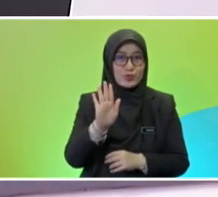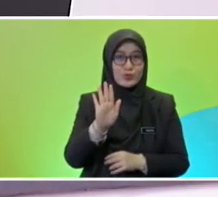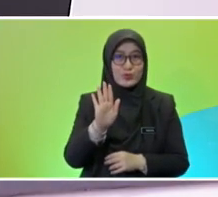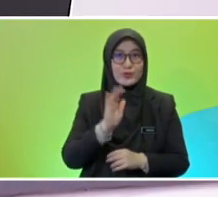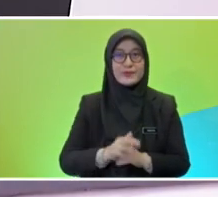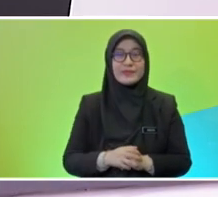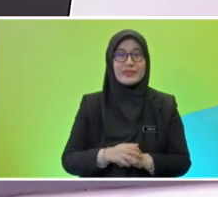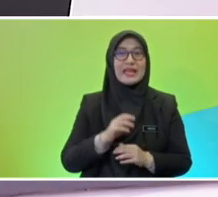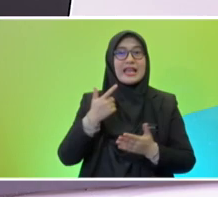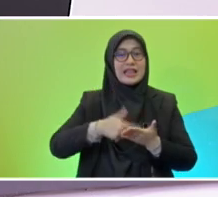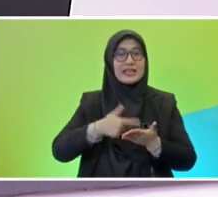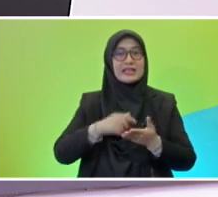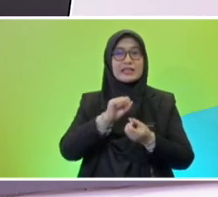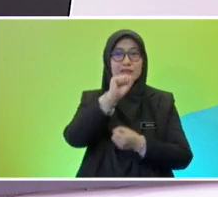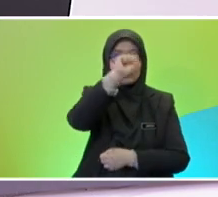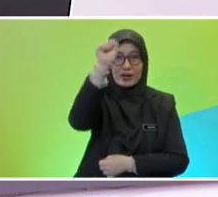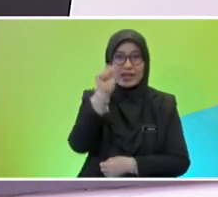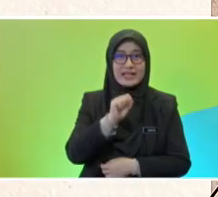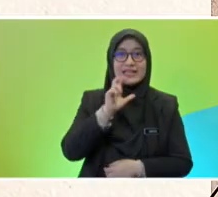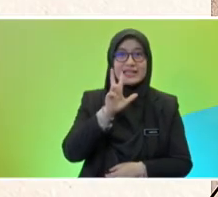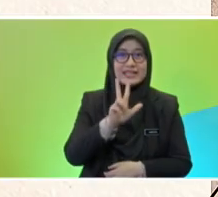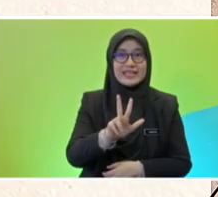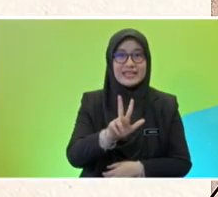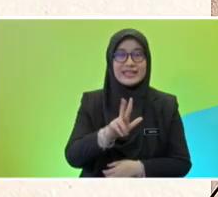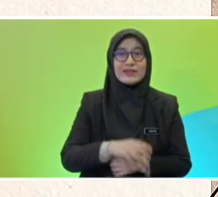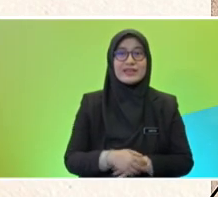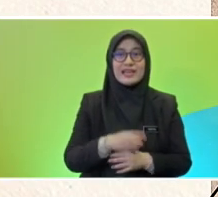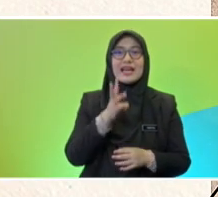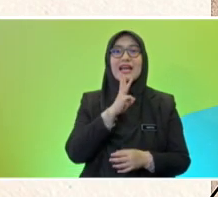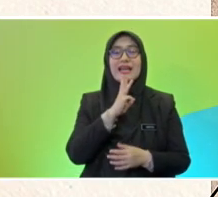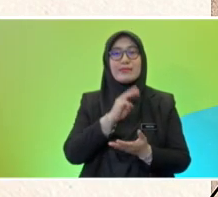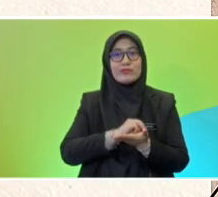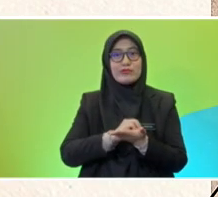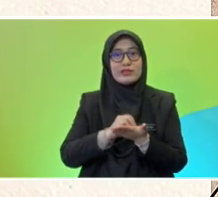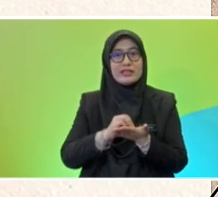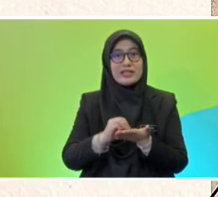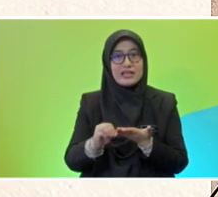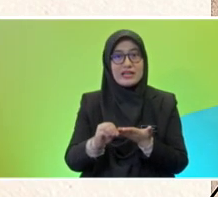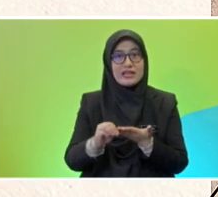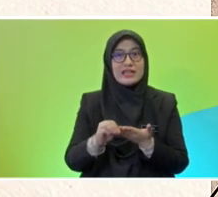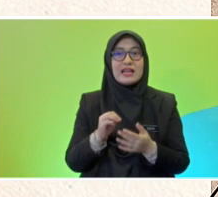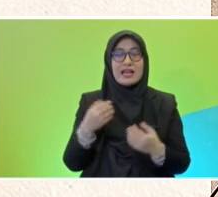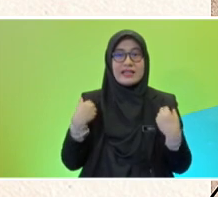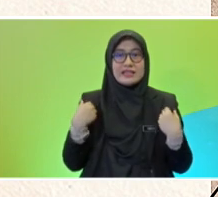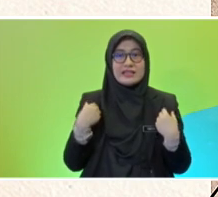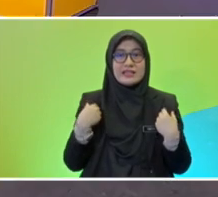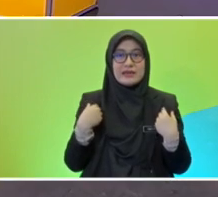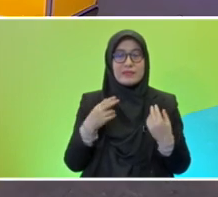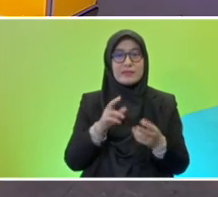soalnya yang ketiga Adakah ada air mutlak yang sifatnya berbeda dengan ayam mutlak biasa